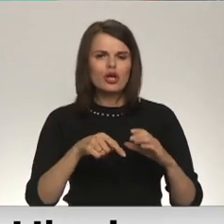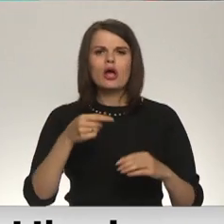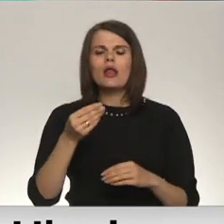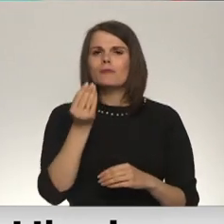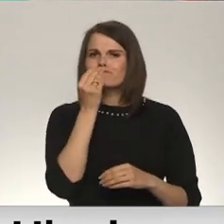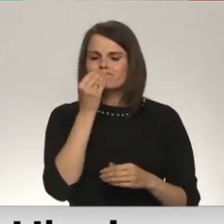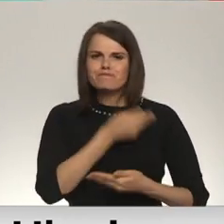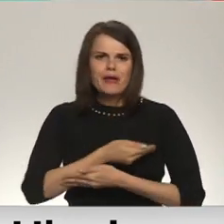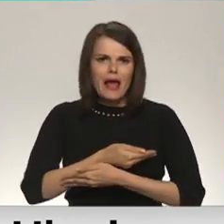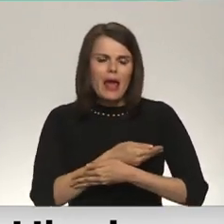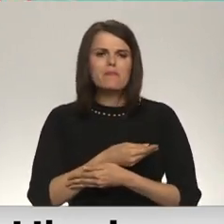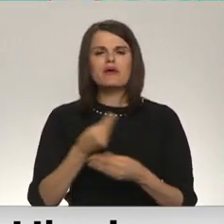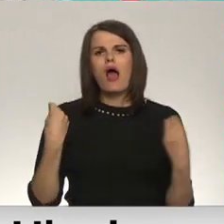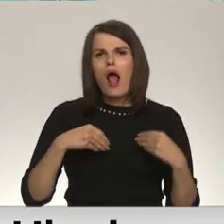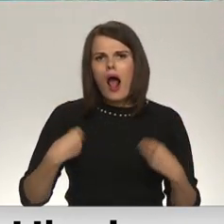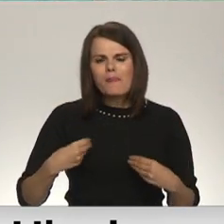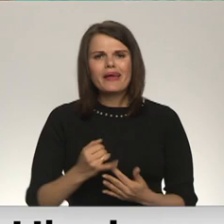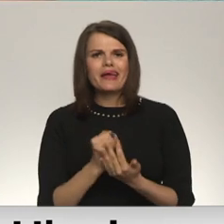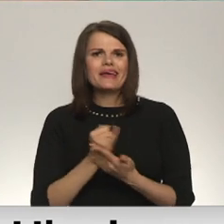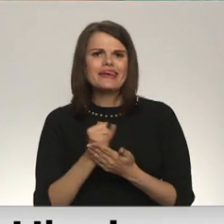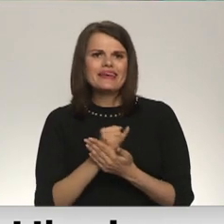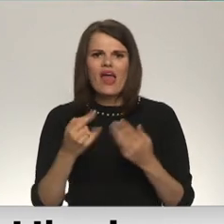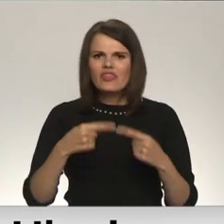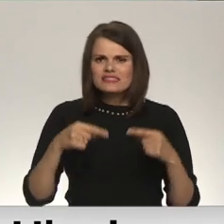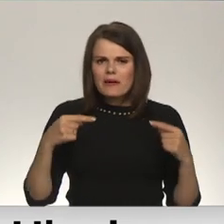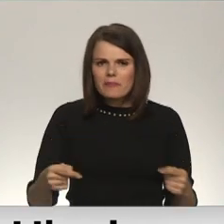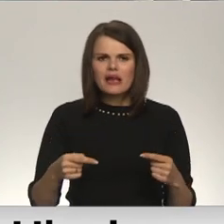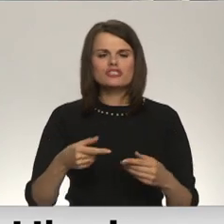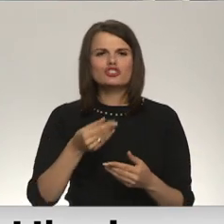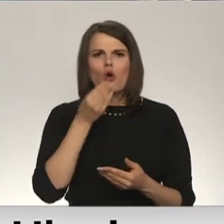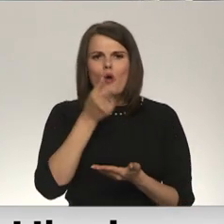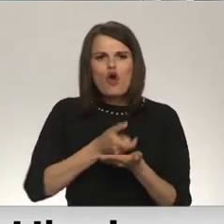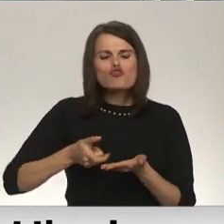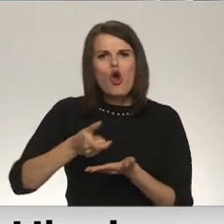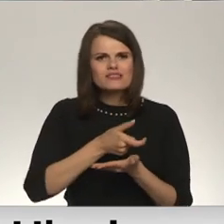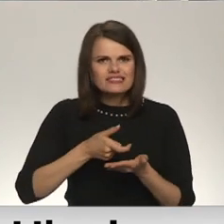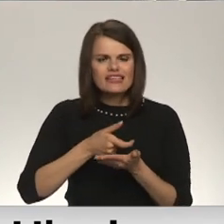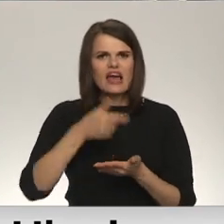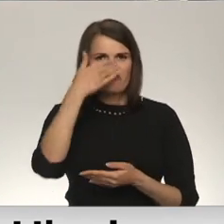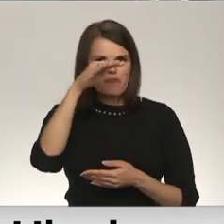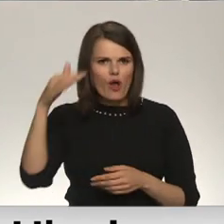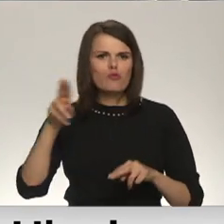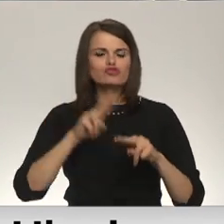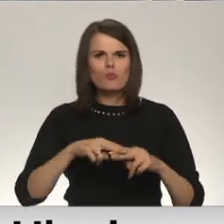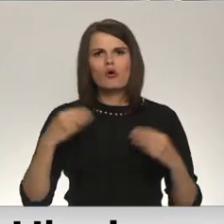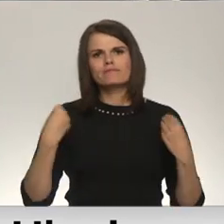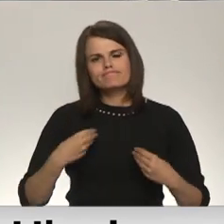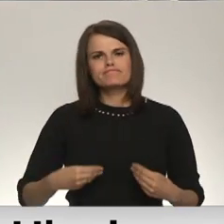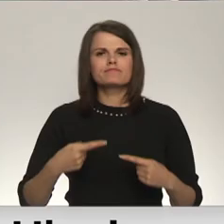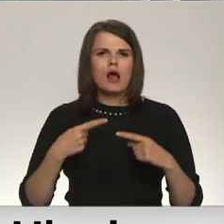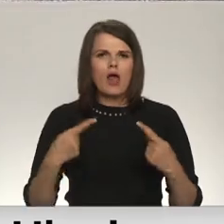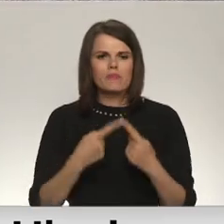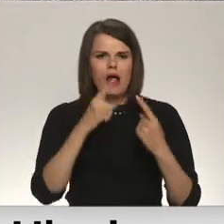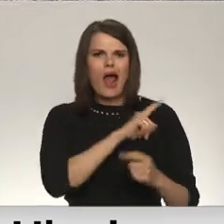pārtika, apģērbs, higiēnas preces, konservi pieaugušajiem, kā arī lietas vīriem, kas darbojas teritoriāli. Apsardzē. Šī jau būs